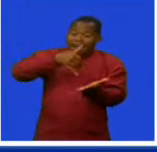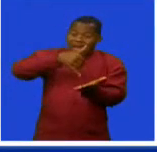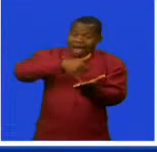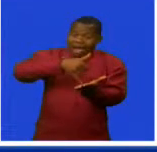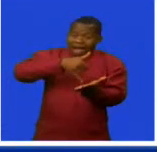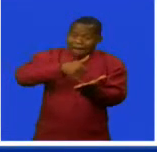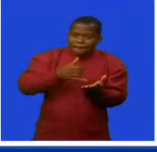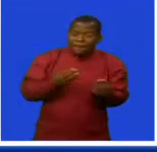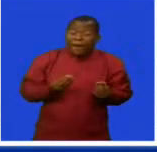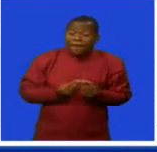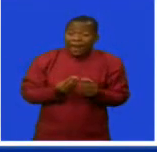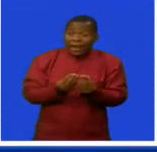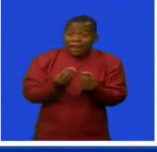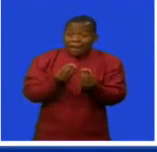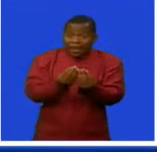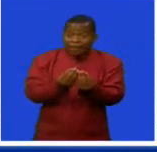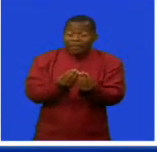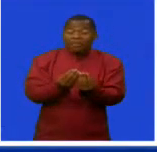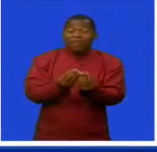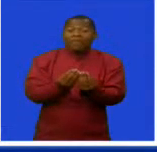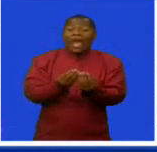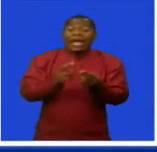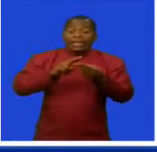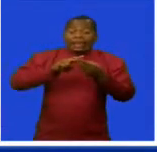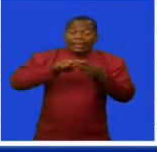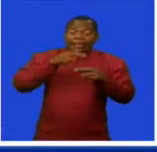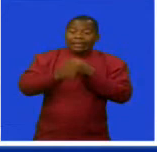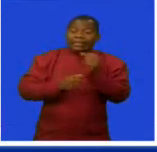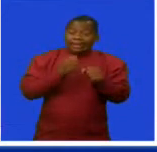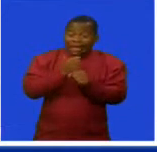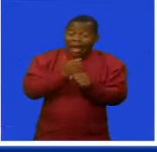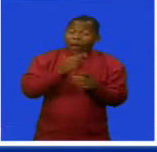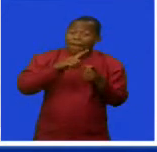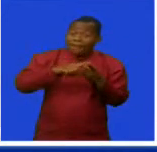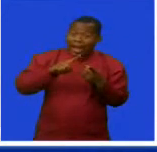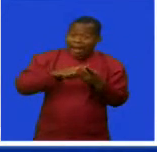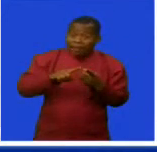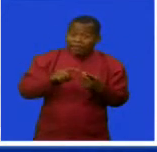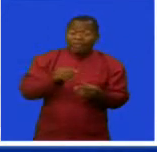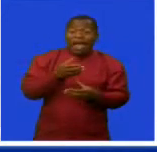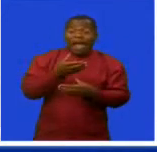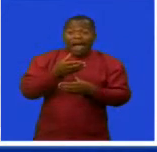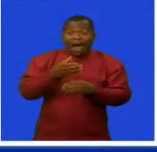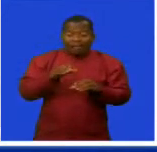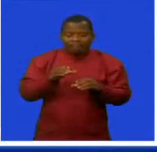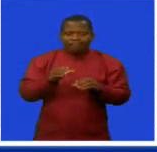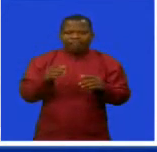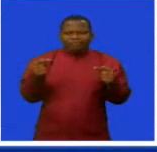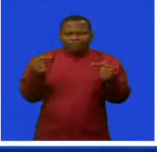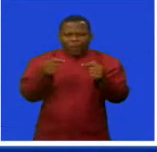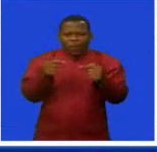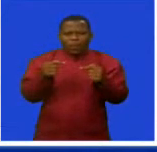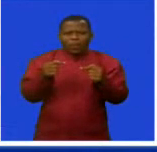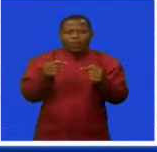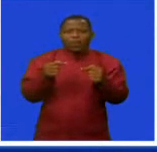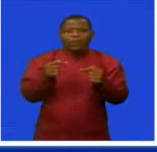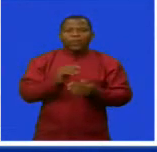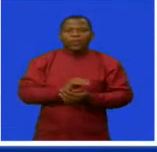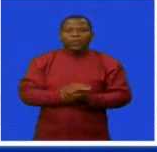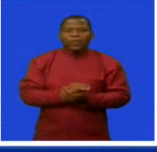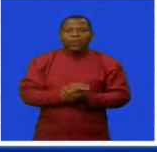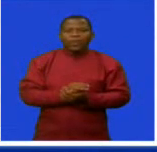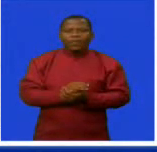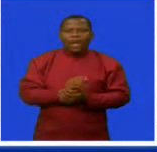laseQatar. Live laseTurkey lishaye iNetherlands ngamagoli-ke lamane kulamabili. IPortugal-ke libayidlalela ekhaya